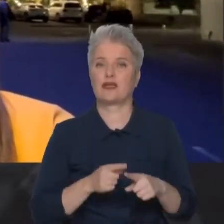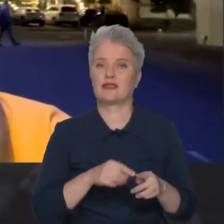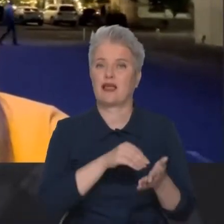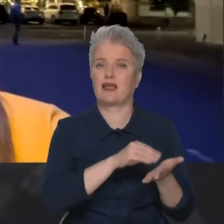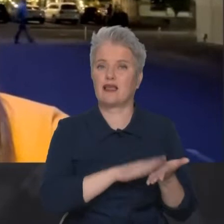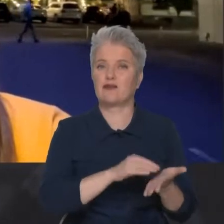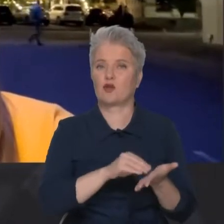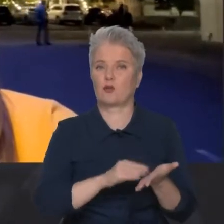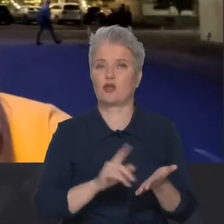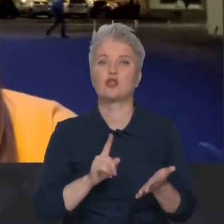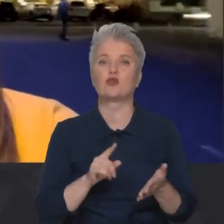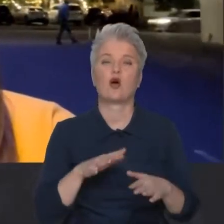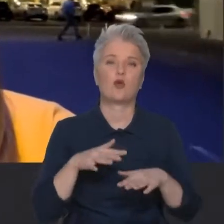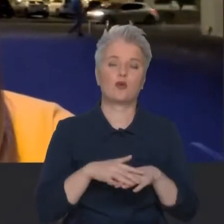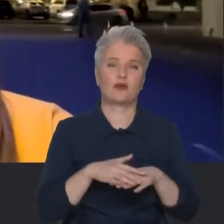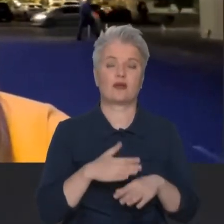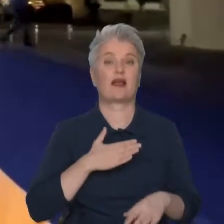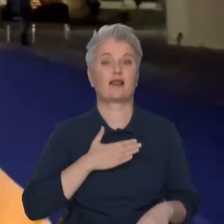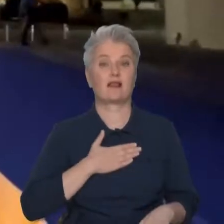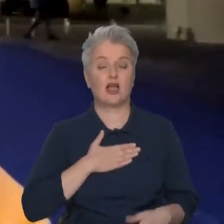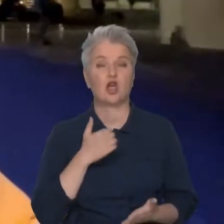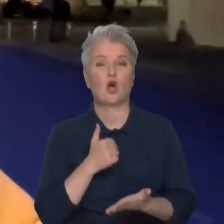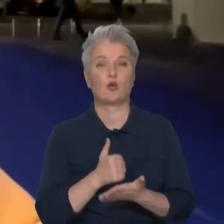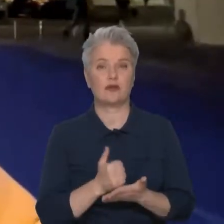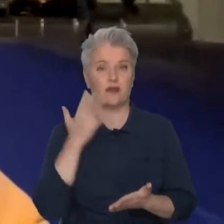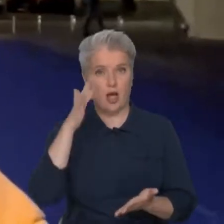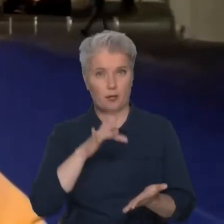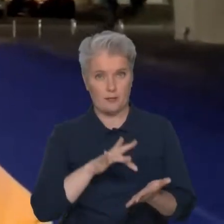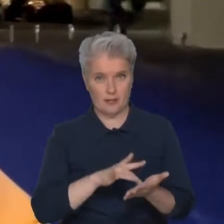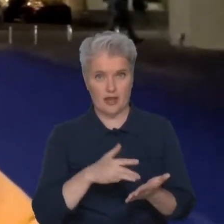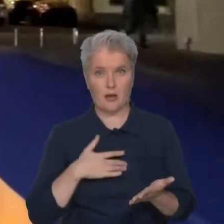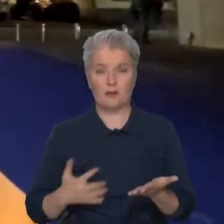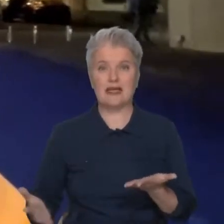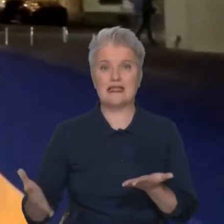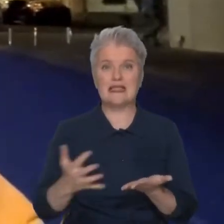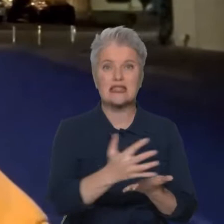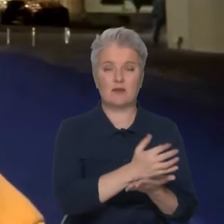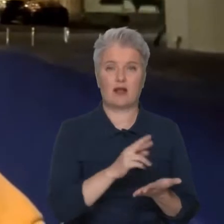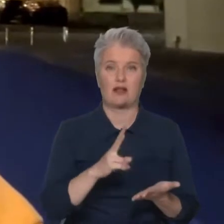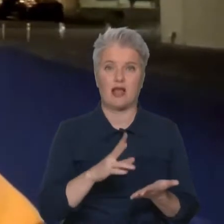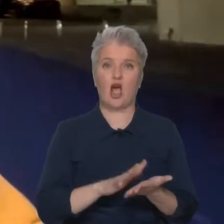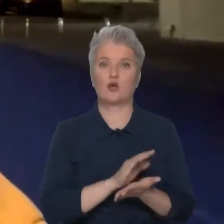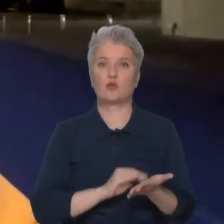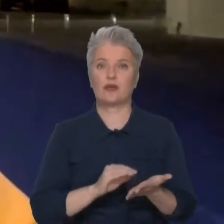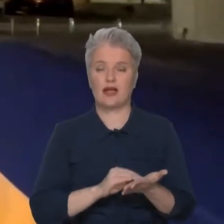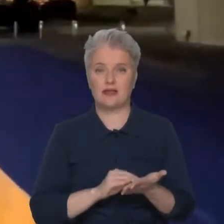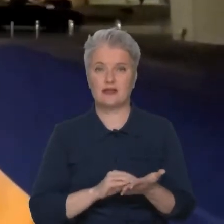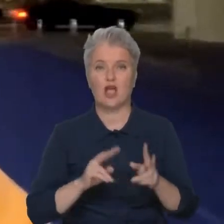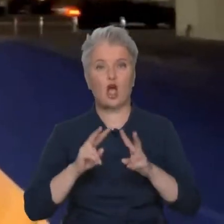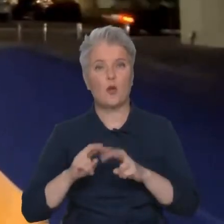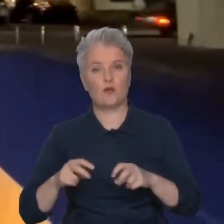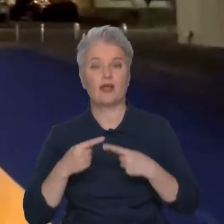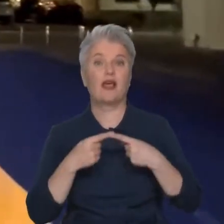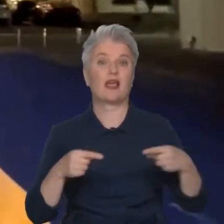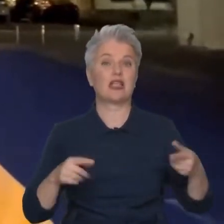розраховуєте? Тобто наша, в принципі, основною метою є те, що ми зібрали як журналісти-розслідувачі або інші